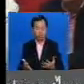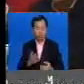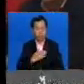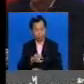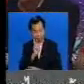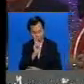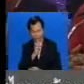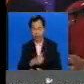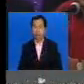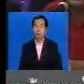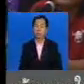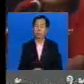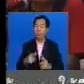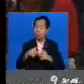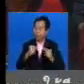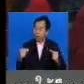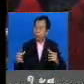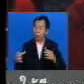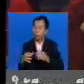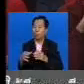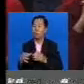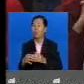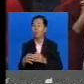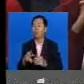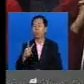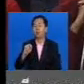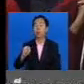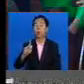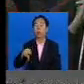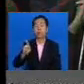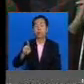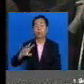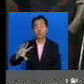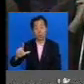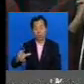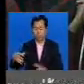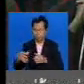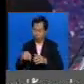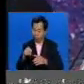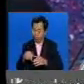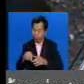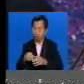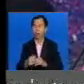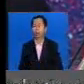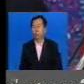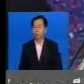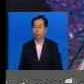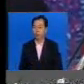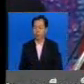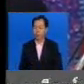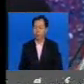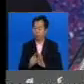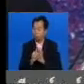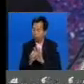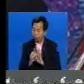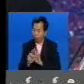าทส่วนความเคลื่อนไหวของกลุ่มแนวร่วมประชาธิปไตยต่อต้านเผด็จการแห่งชาติหรือนปช.นายจตุพรพรหมพันธุ์และนายณัฐวุฒิ